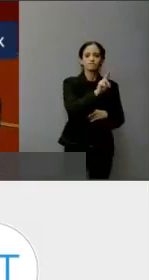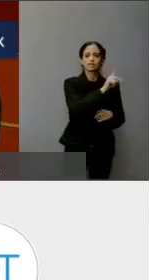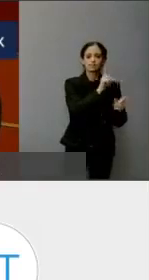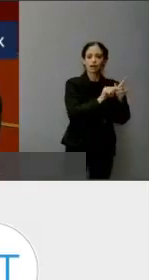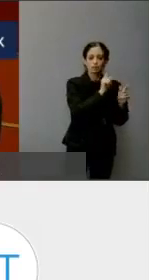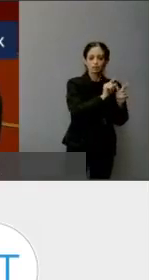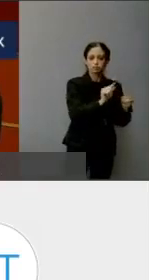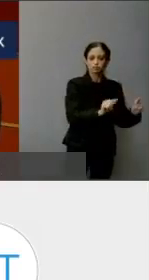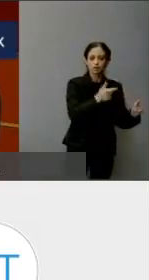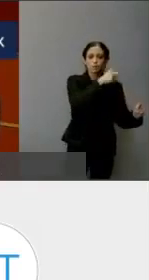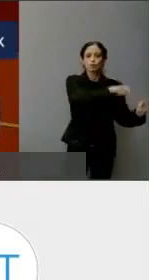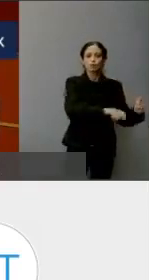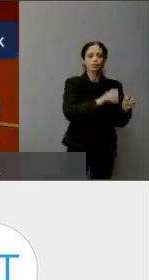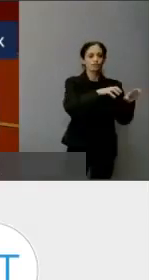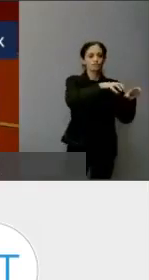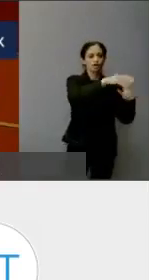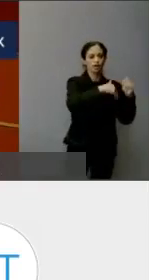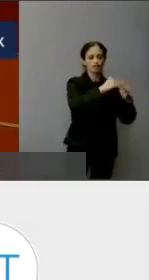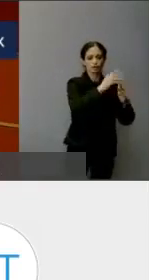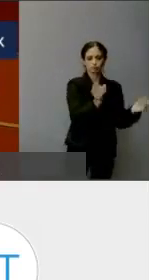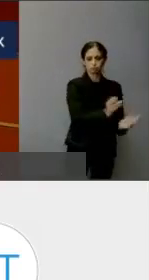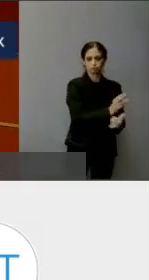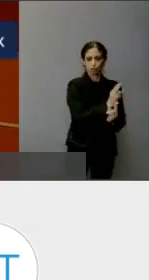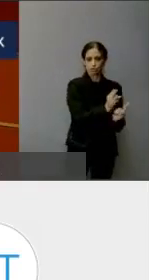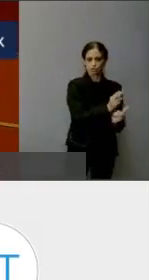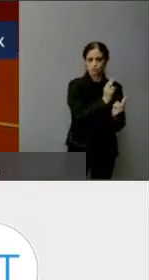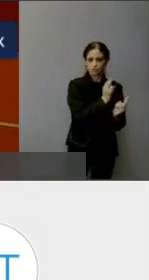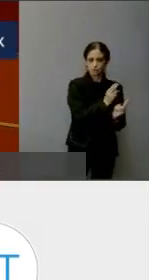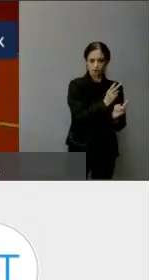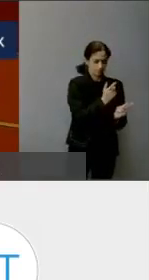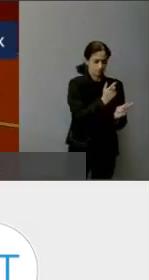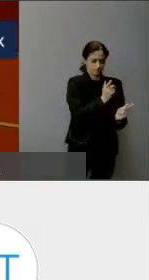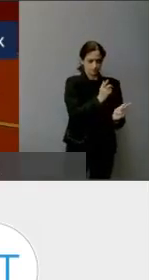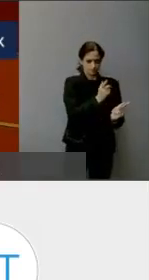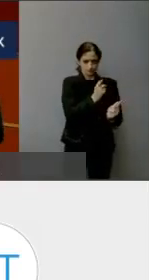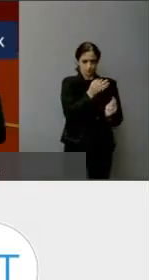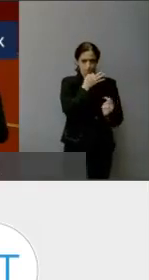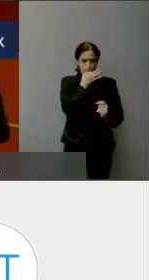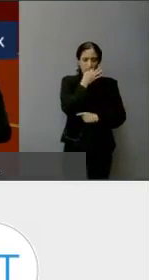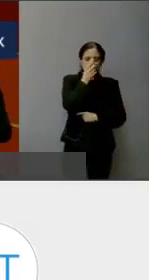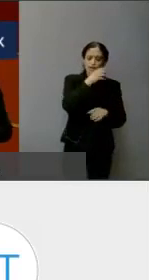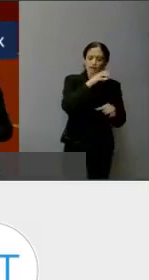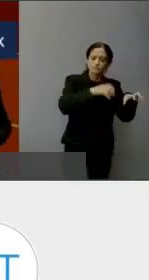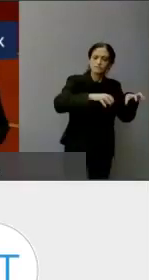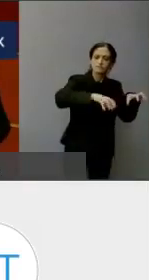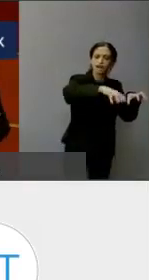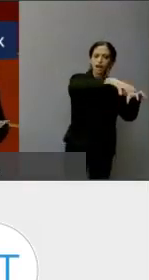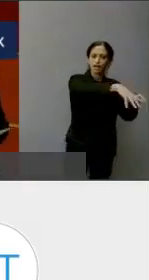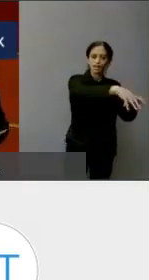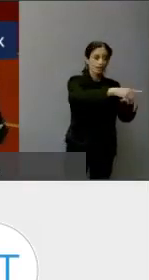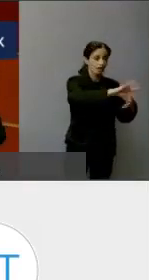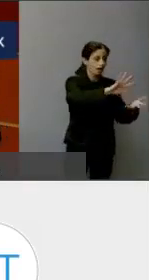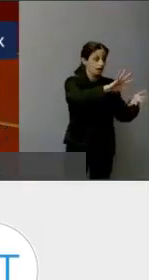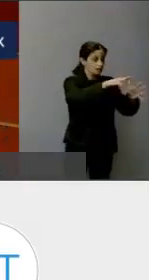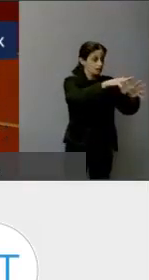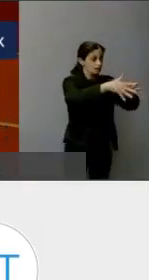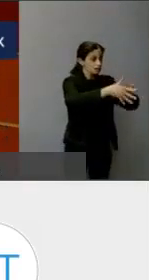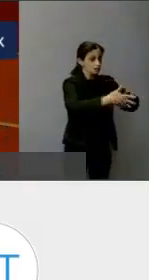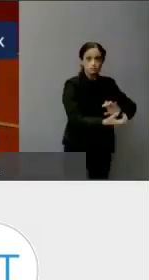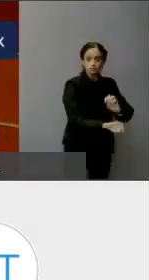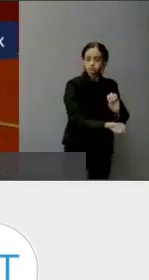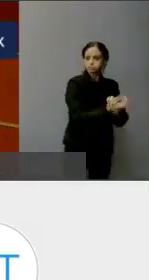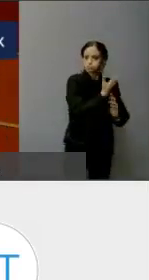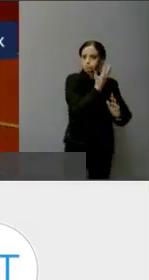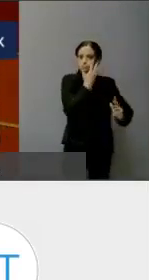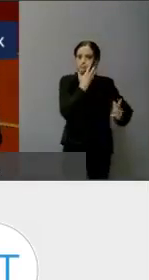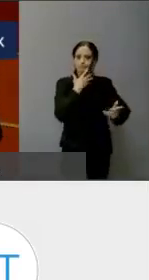villette ecco ci dite che con le villette e tutto tornerà rigoglioso con le villette con una quarantina di villette